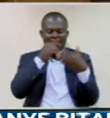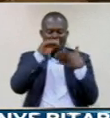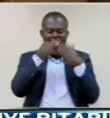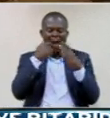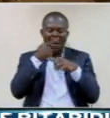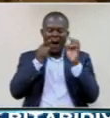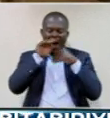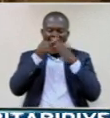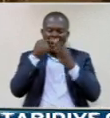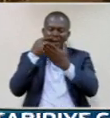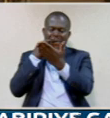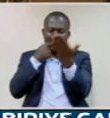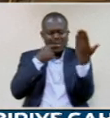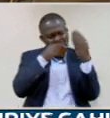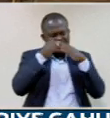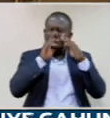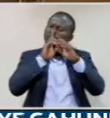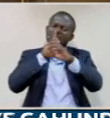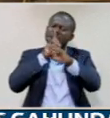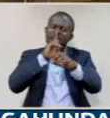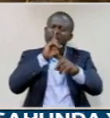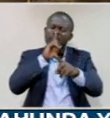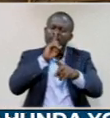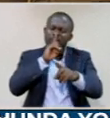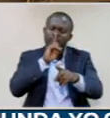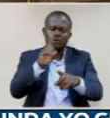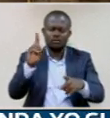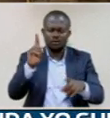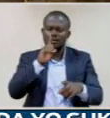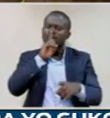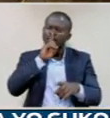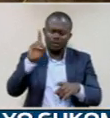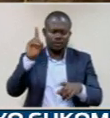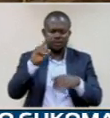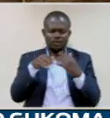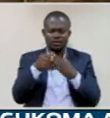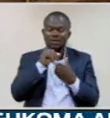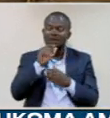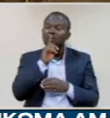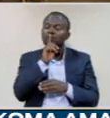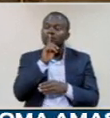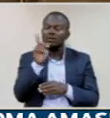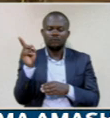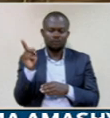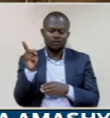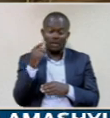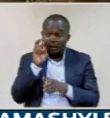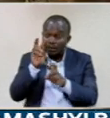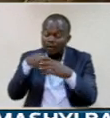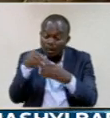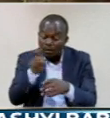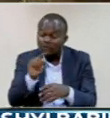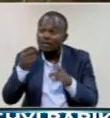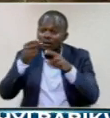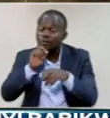kandi bakabibona bakabicaho ntibabivuge ngo dushake umuti wabyo wuzuye ko twagombaga no kwitabaza izindi